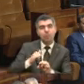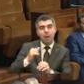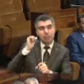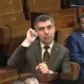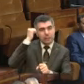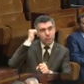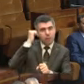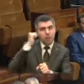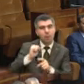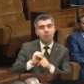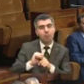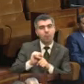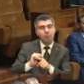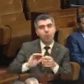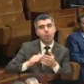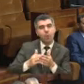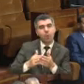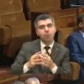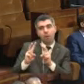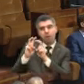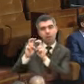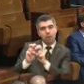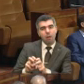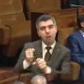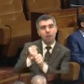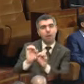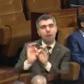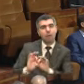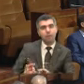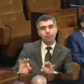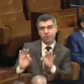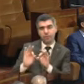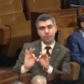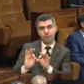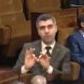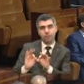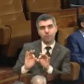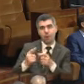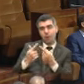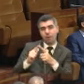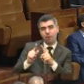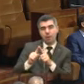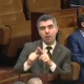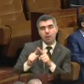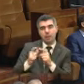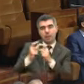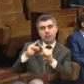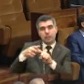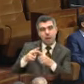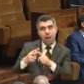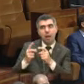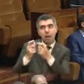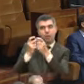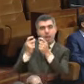المهني فرص العمل ضئيلة جدا عندهم، ذلك لضعف النسيج الصناعي والسياحي